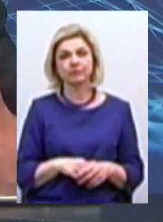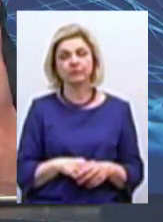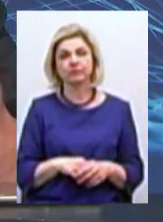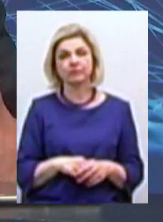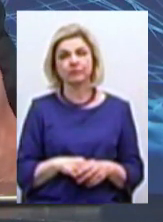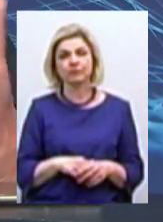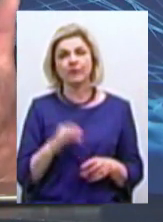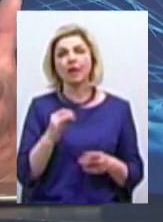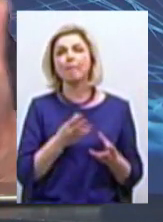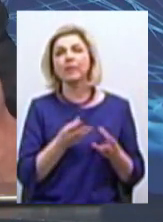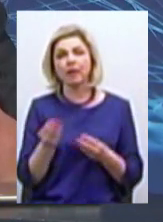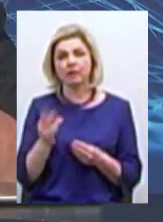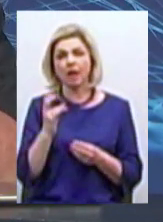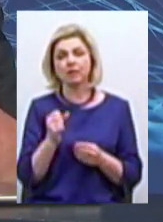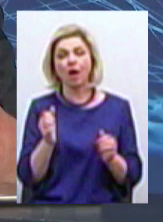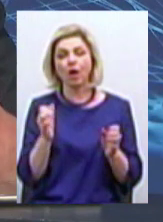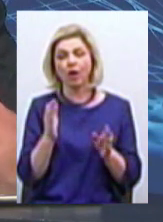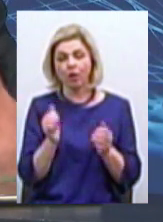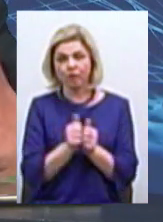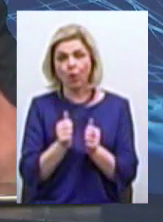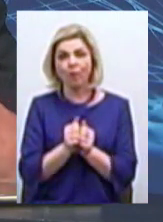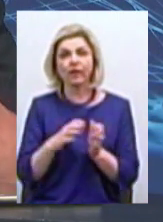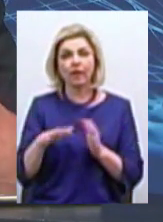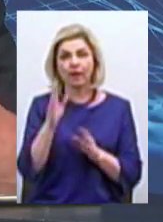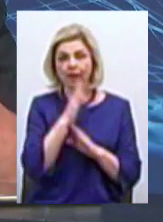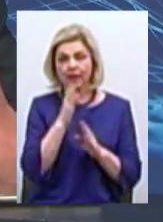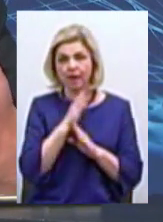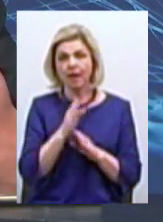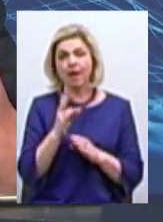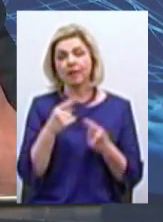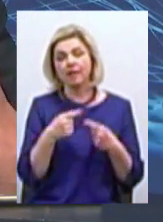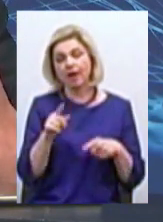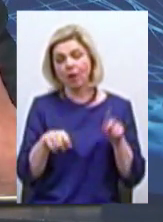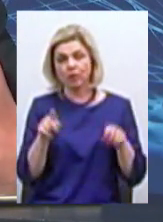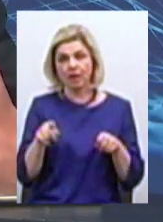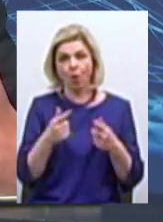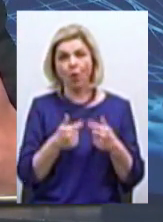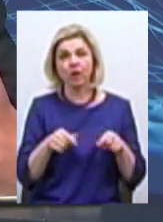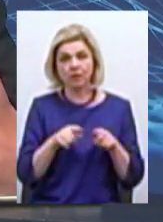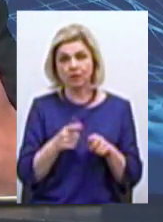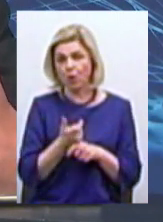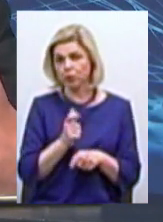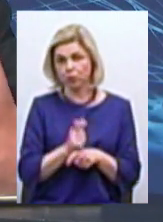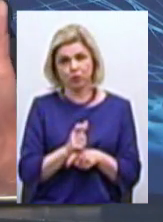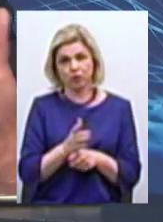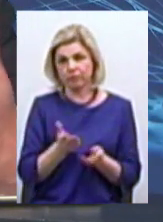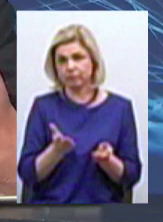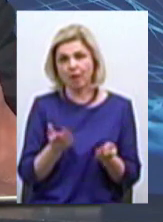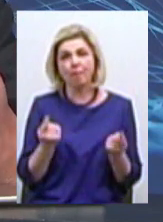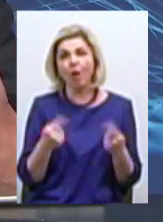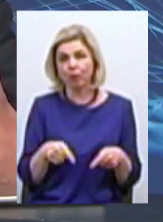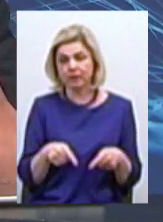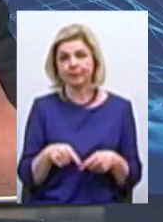вплив на довкілля від деяких таких організацій, він дуже пагубний. Ми